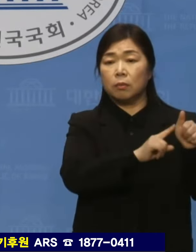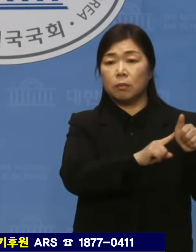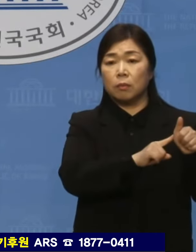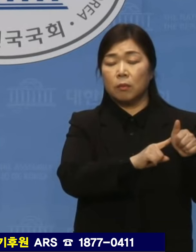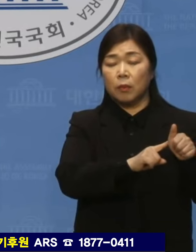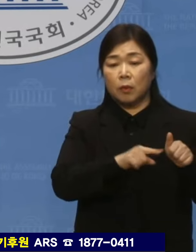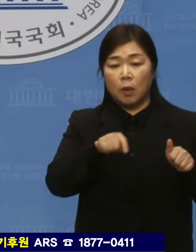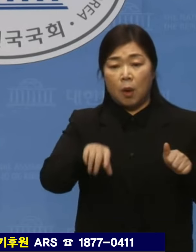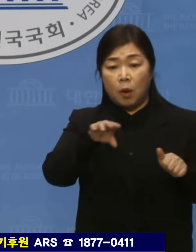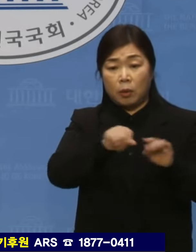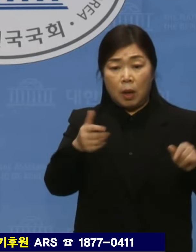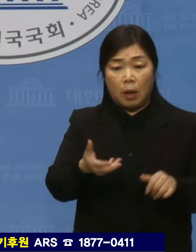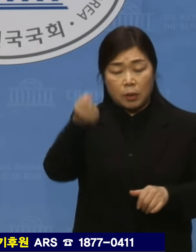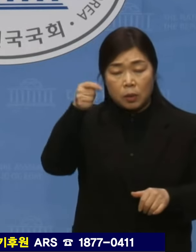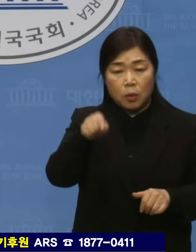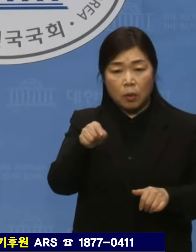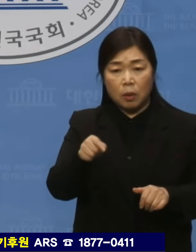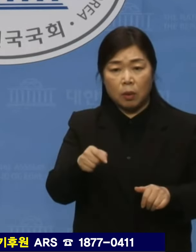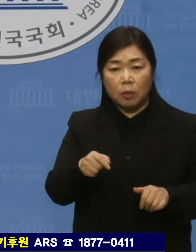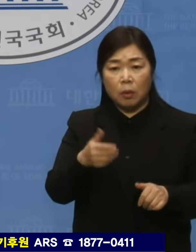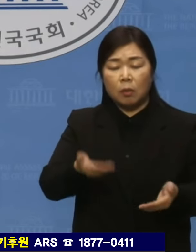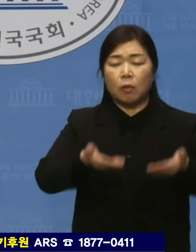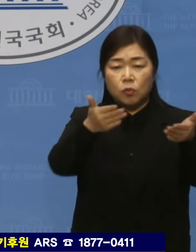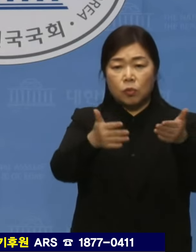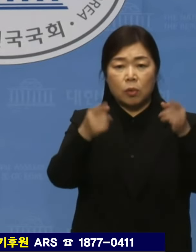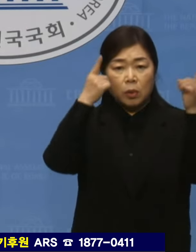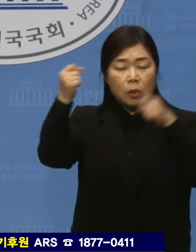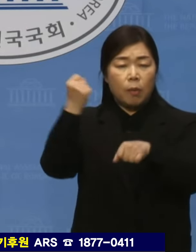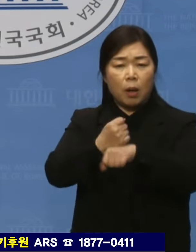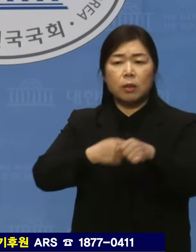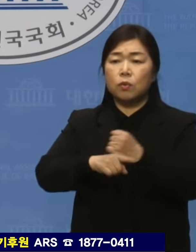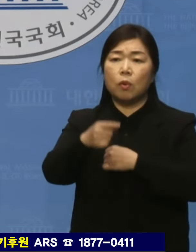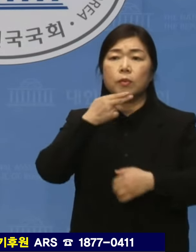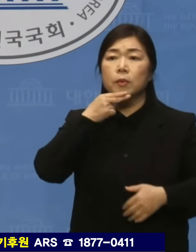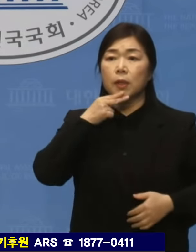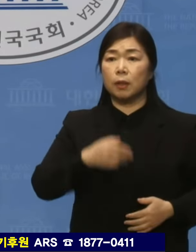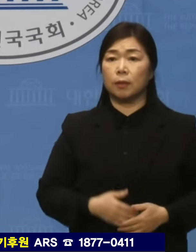공간을 내주면서까지 기념해야 할 이유는 없습니다.